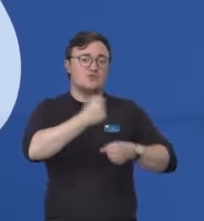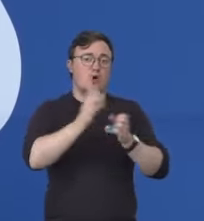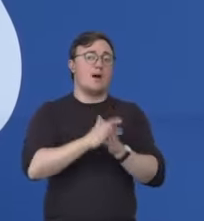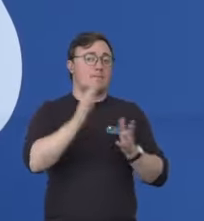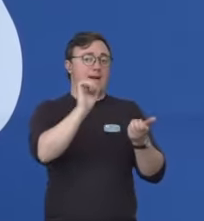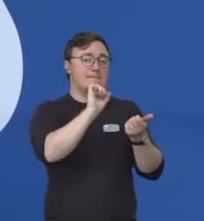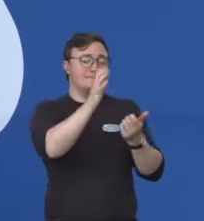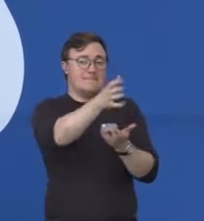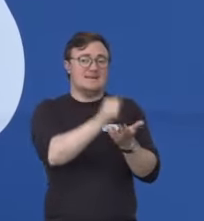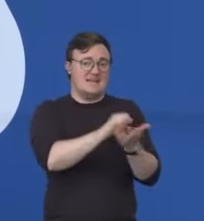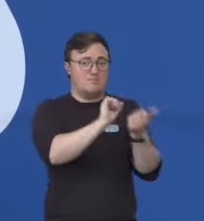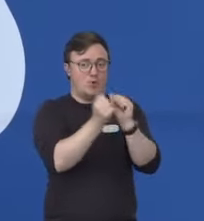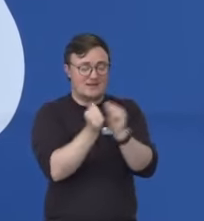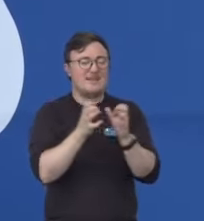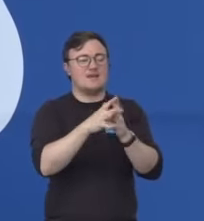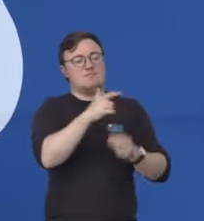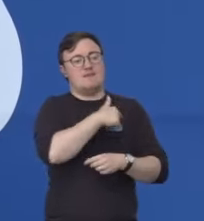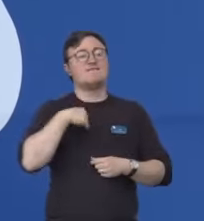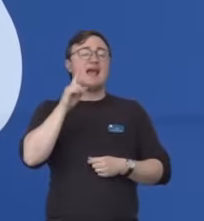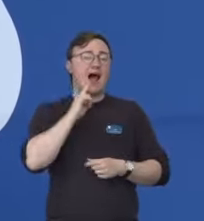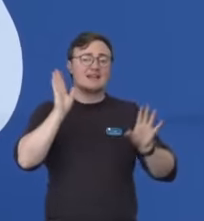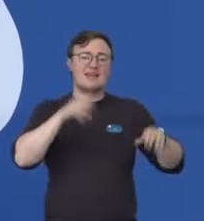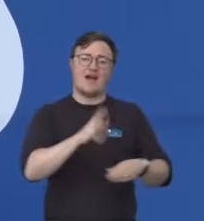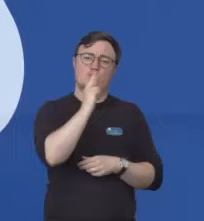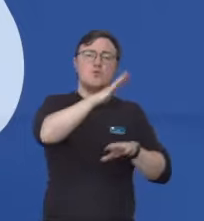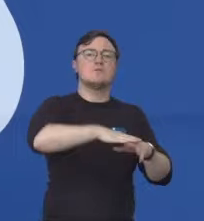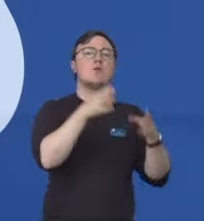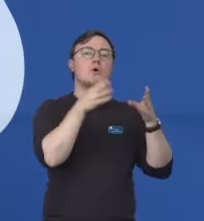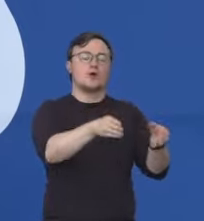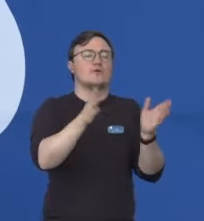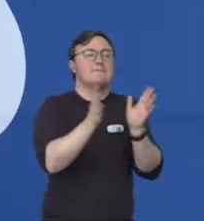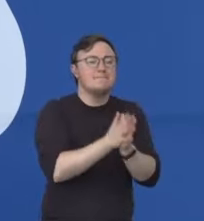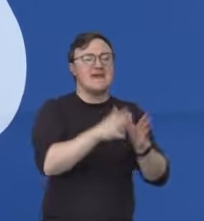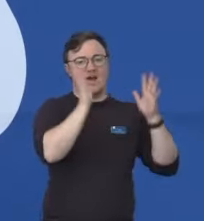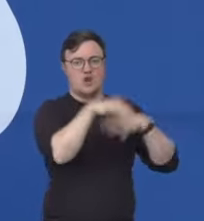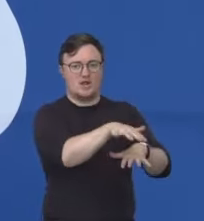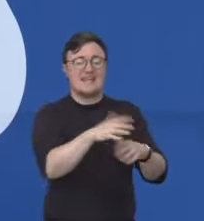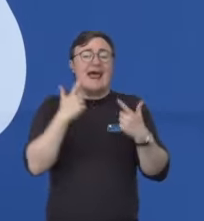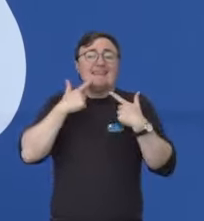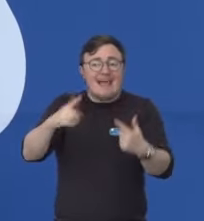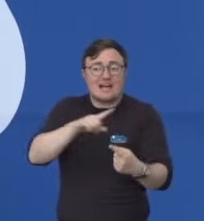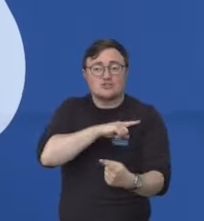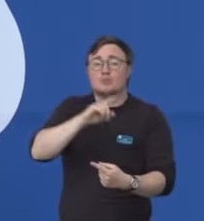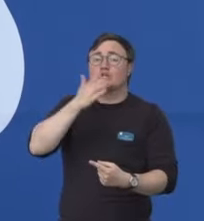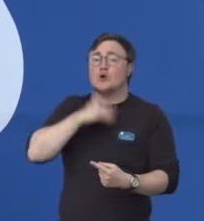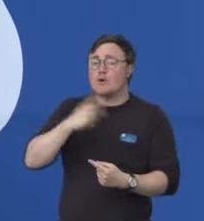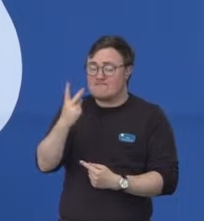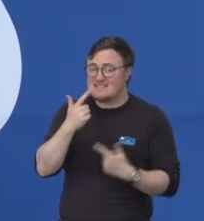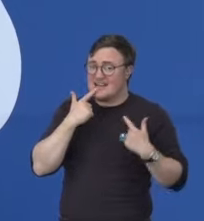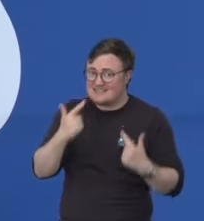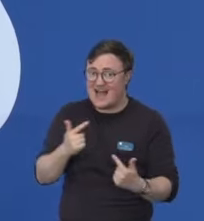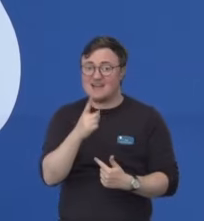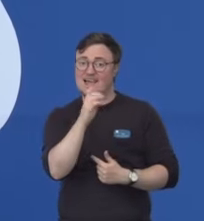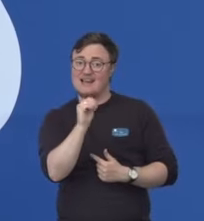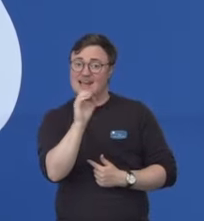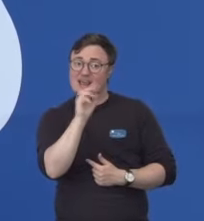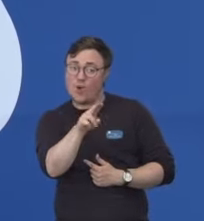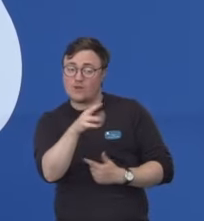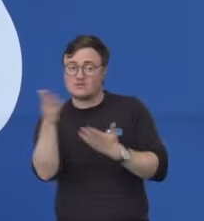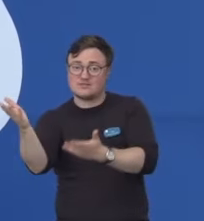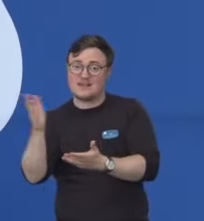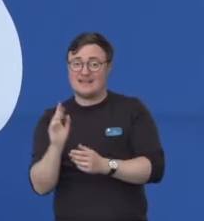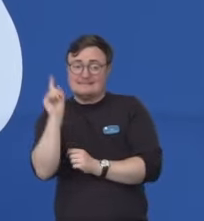ju alltid varit ute på gatorna med de här rörelserna. Tack så mycket, Vänster, och vi får in Leon McManus och